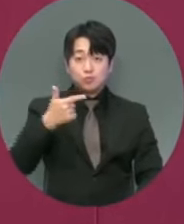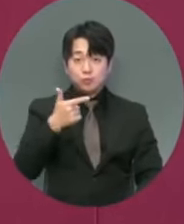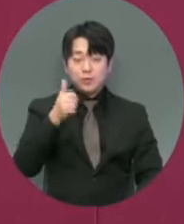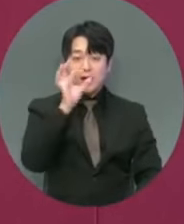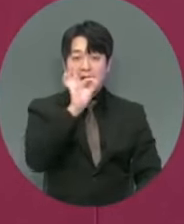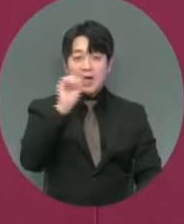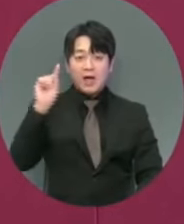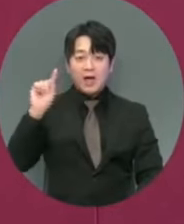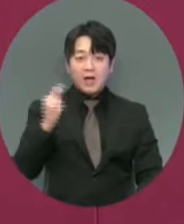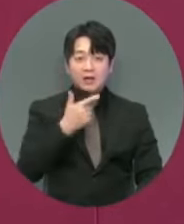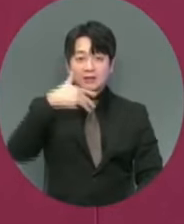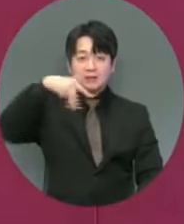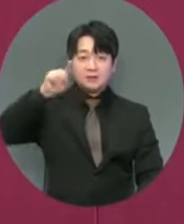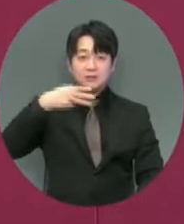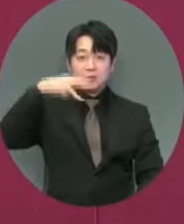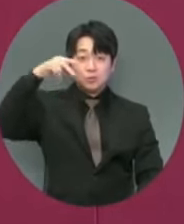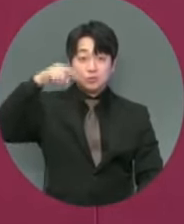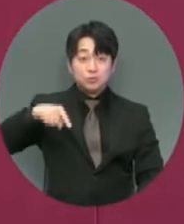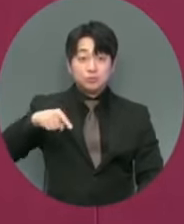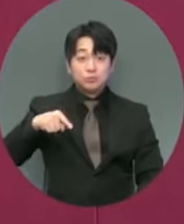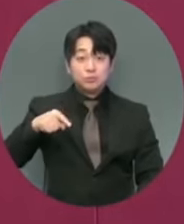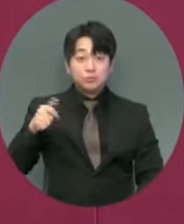안철수 의원,